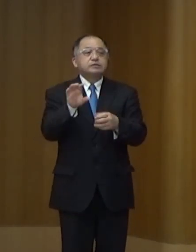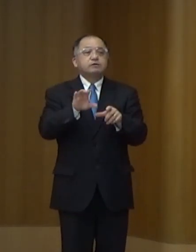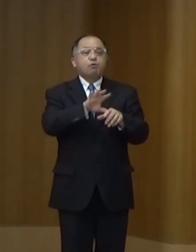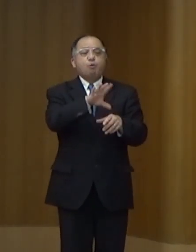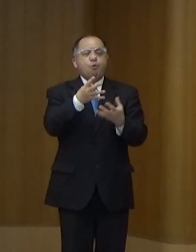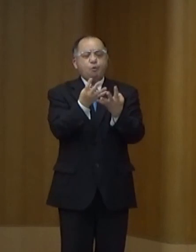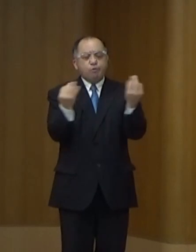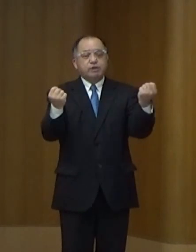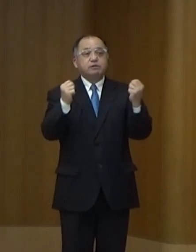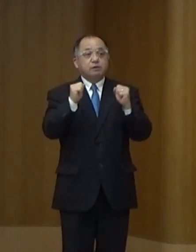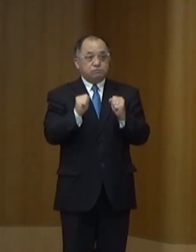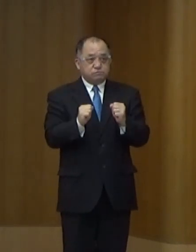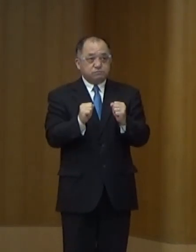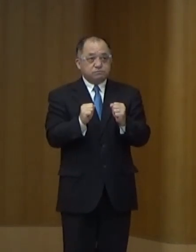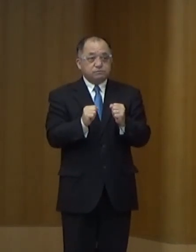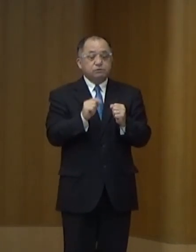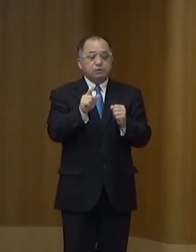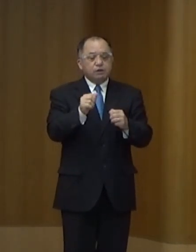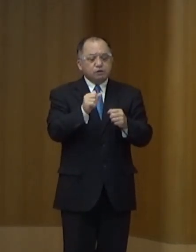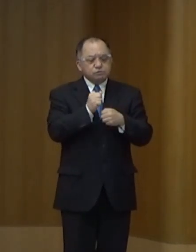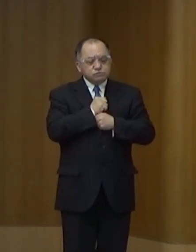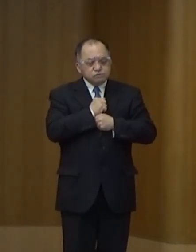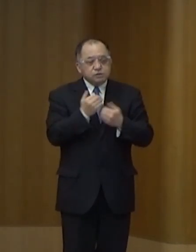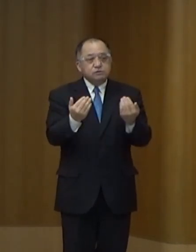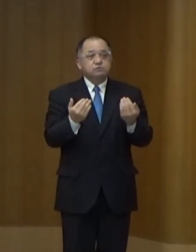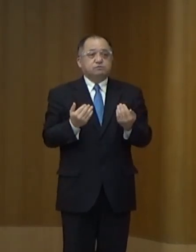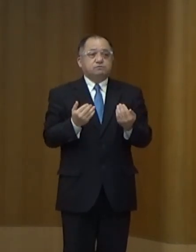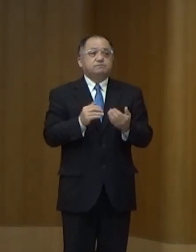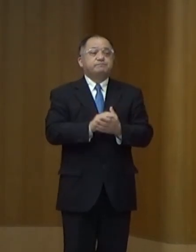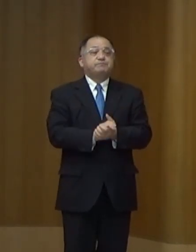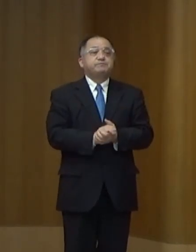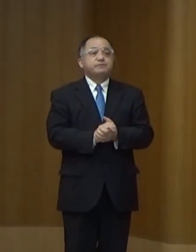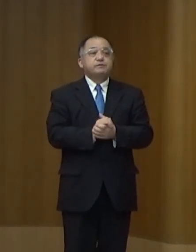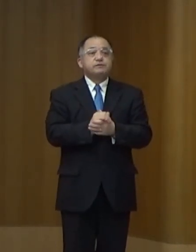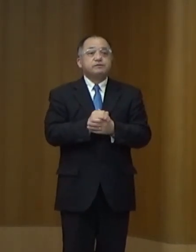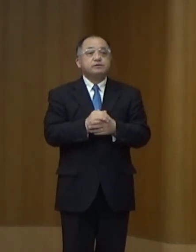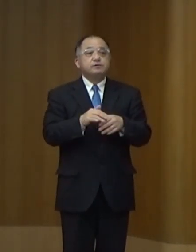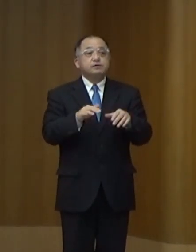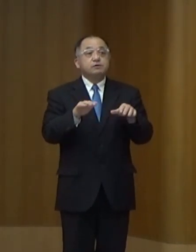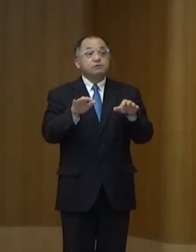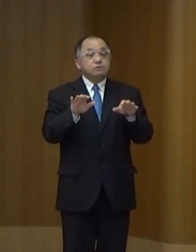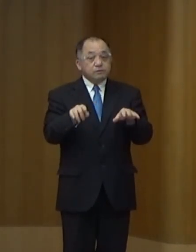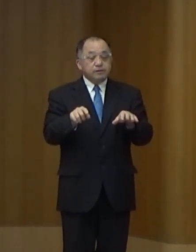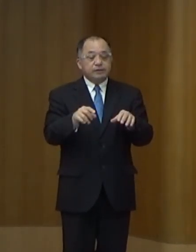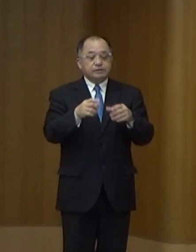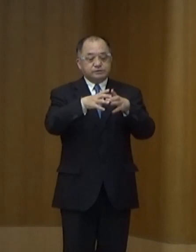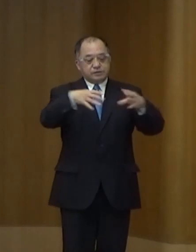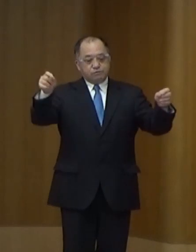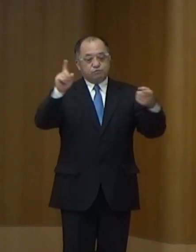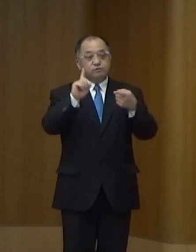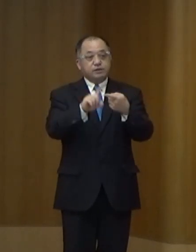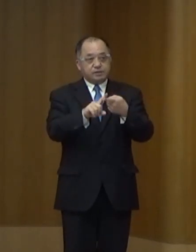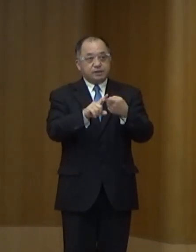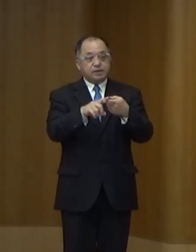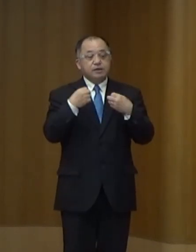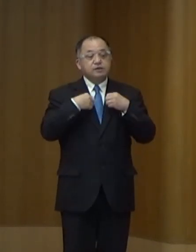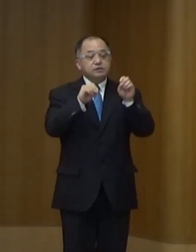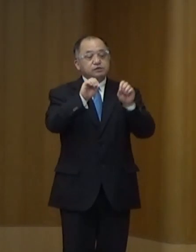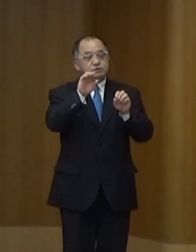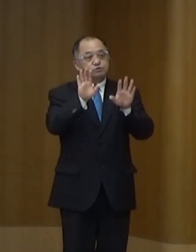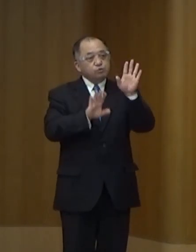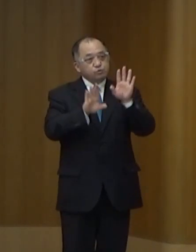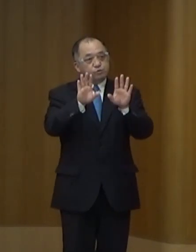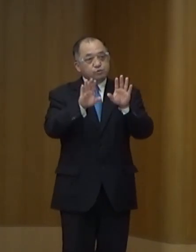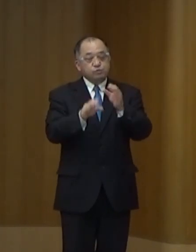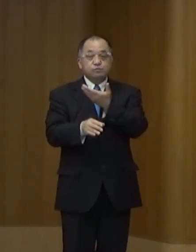、こういったことも注意をしなければなりません。ここで全国的な感染状況を比較してみたいと思います